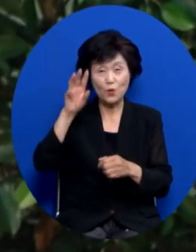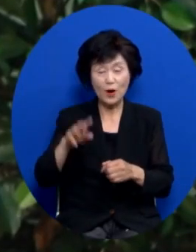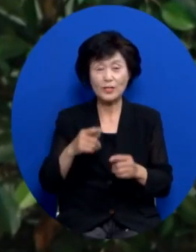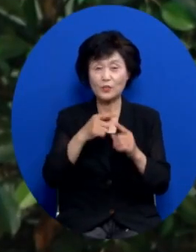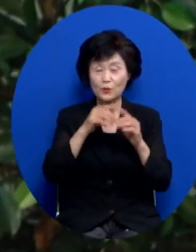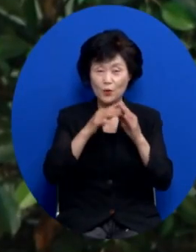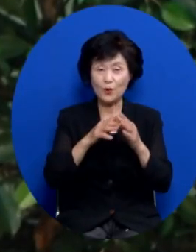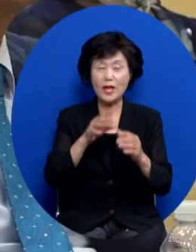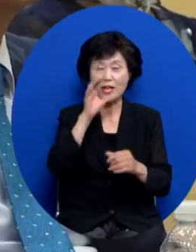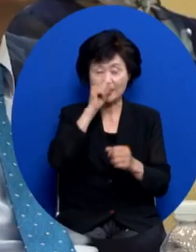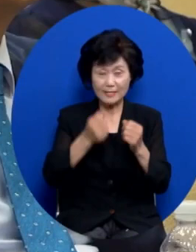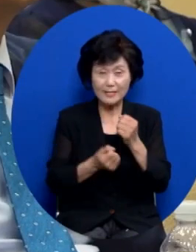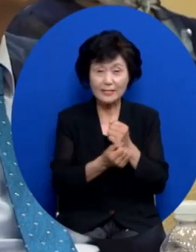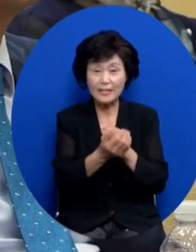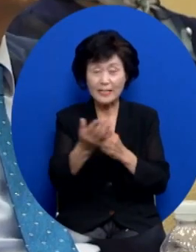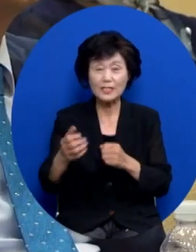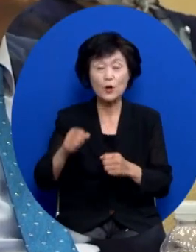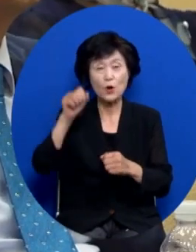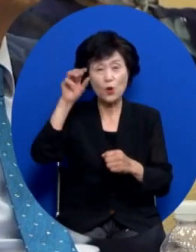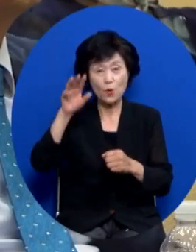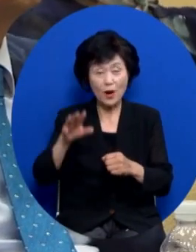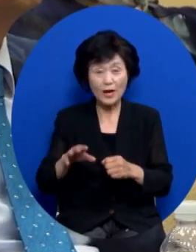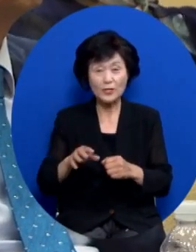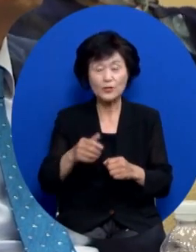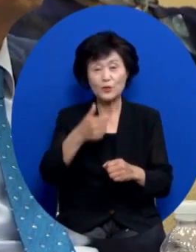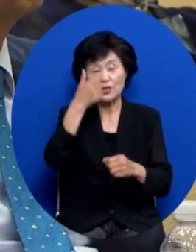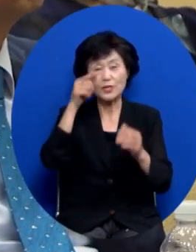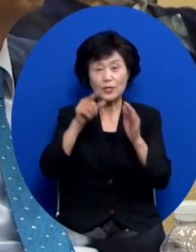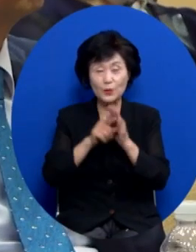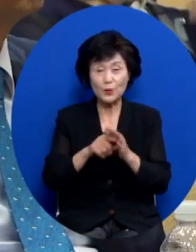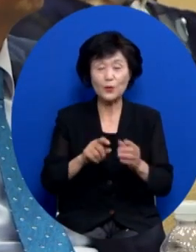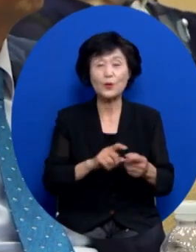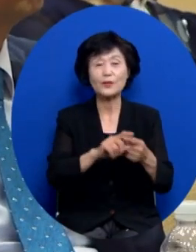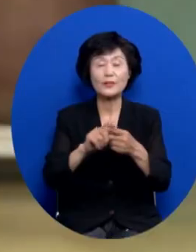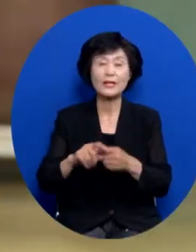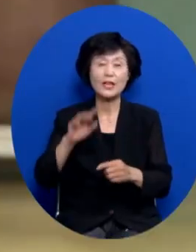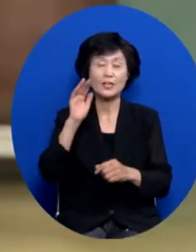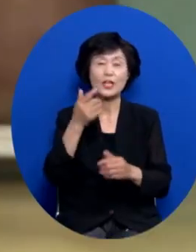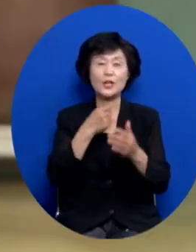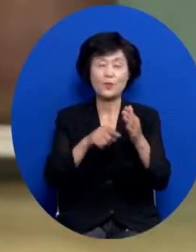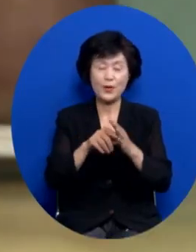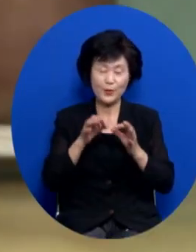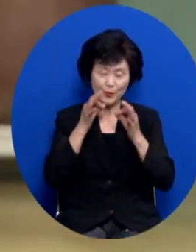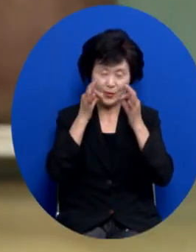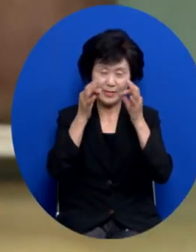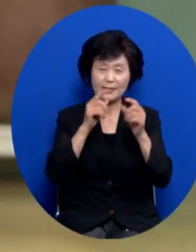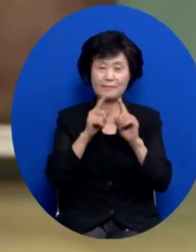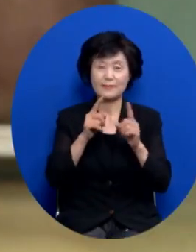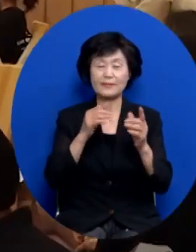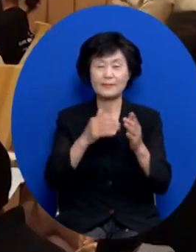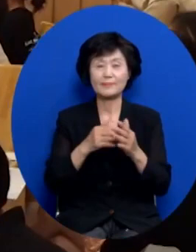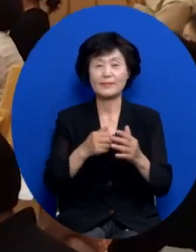선한 영향력을 끼치는 광주광역시 기독교교단협의회가 되도록 노력하겠다고 취임사를 전했습니다.